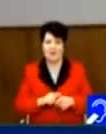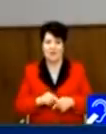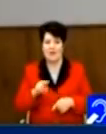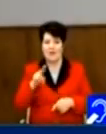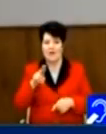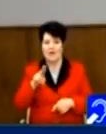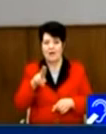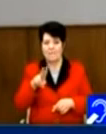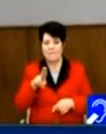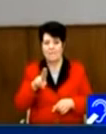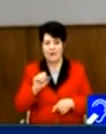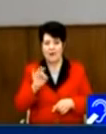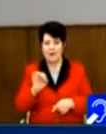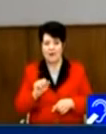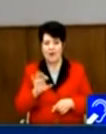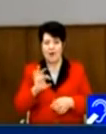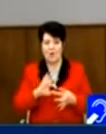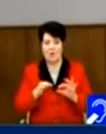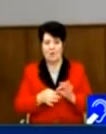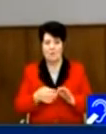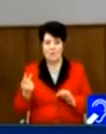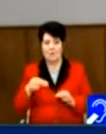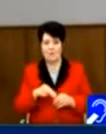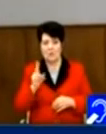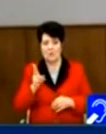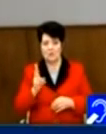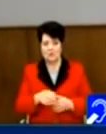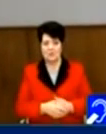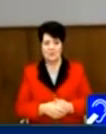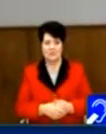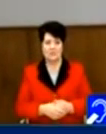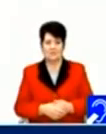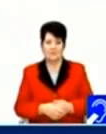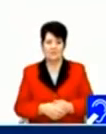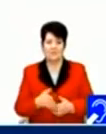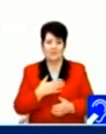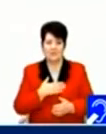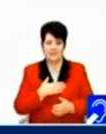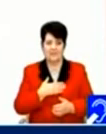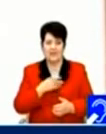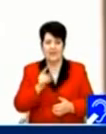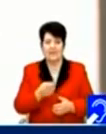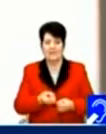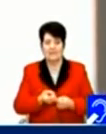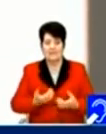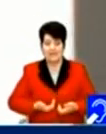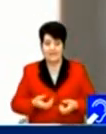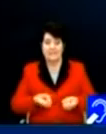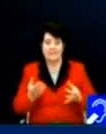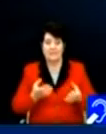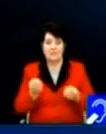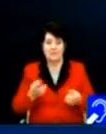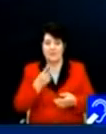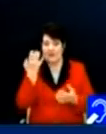și vrem să le dezvoltăm, că să ne merim și noi la Tokyo 2020. Asta e visul nostru. Viața de zi cu zi a celor care nu pot vedea